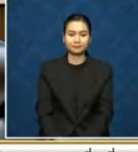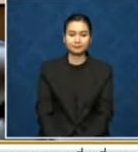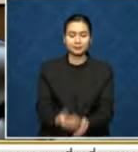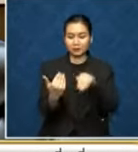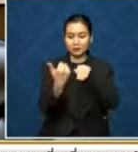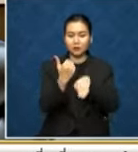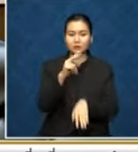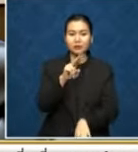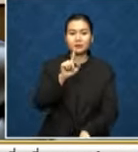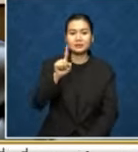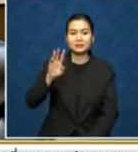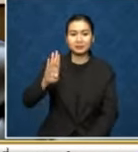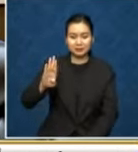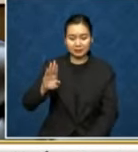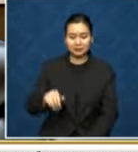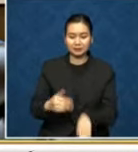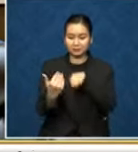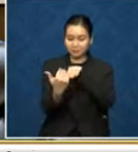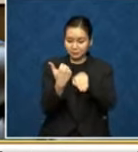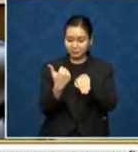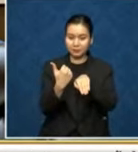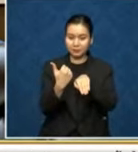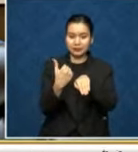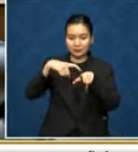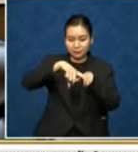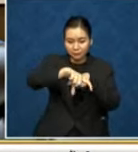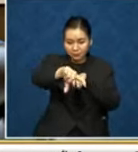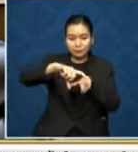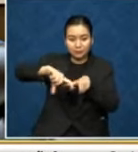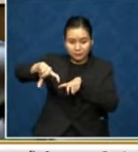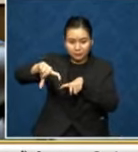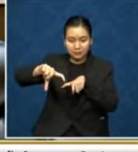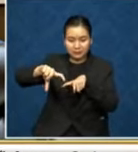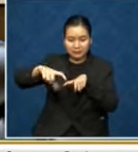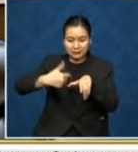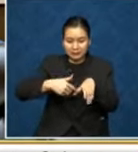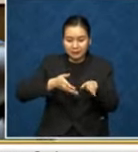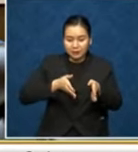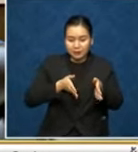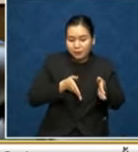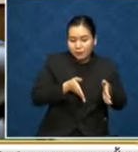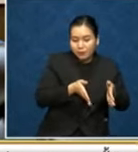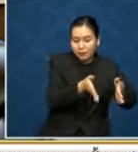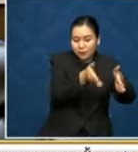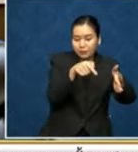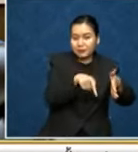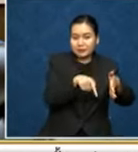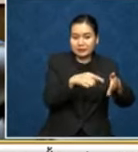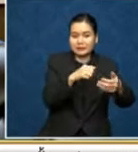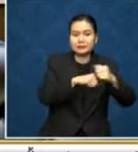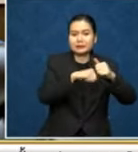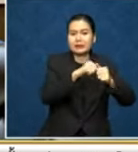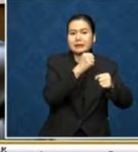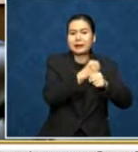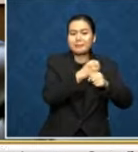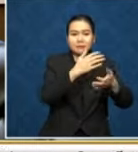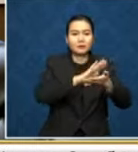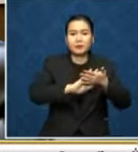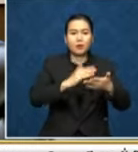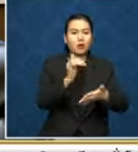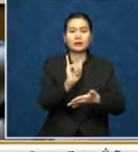2114ช่วงตำบลนาดีตำบลปักหมันอำเภอด่านซ้ายนะครับซึ่งยังขยายหลายทางไม่แล้วเสร็จนั้นนะครับผมถนนเส้นนี้นะครับเป็นถน